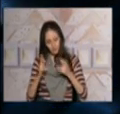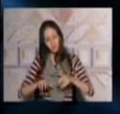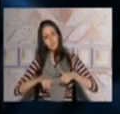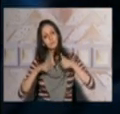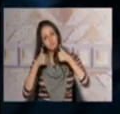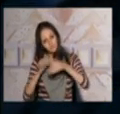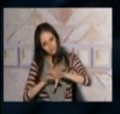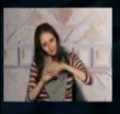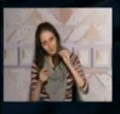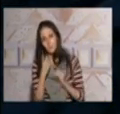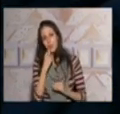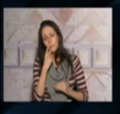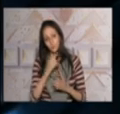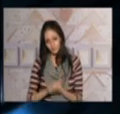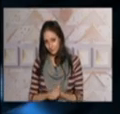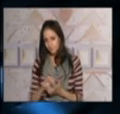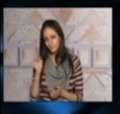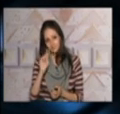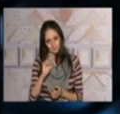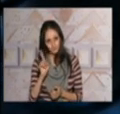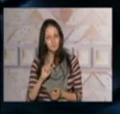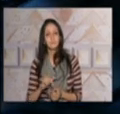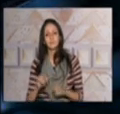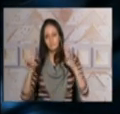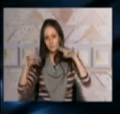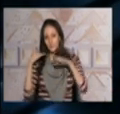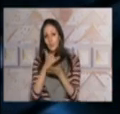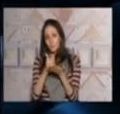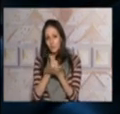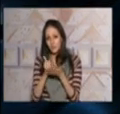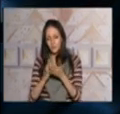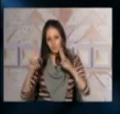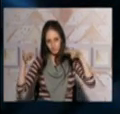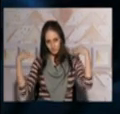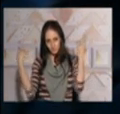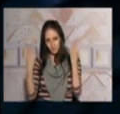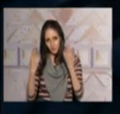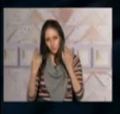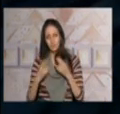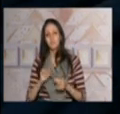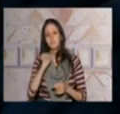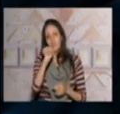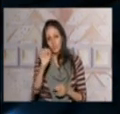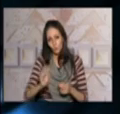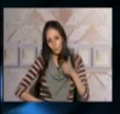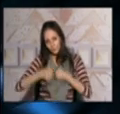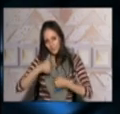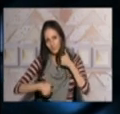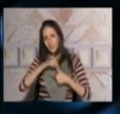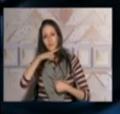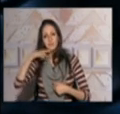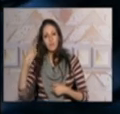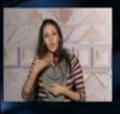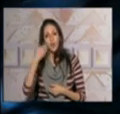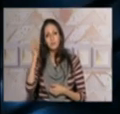القرار؟ لا، الناشونال والانترناشونال بيهم امتحانات خاصه بيهم طبقا لطبيعه المواد اللي هم عندهم فيها،